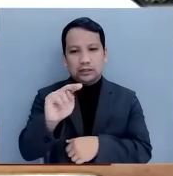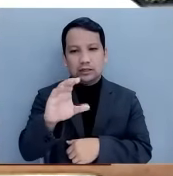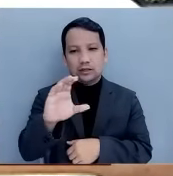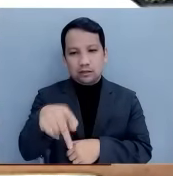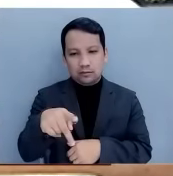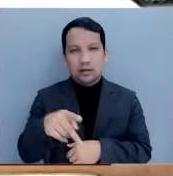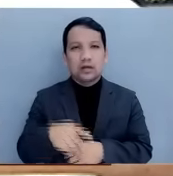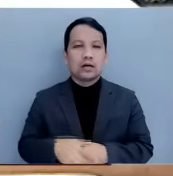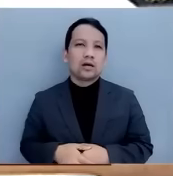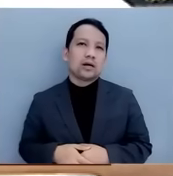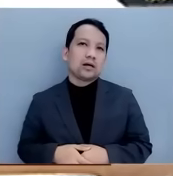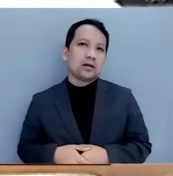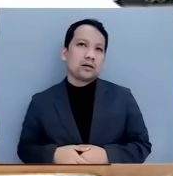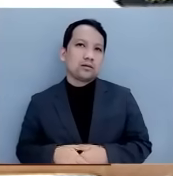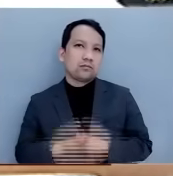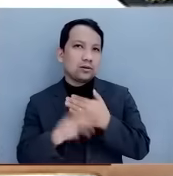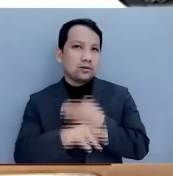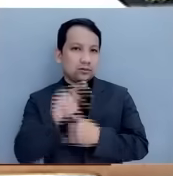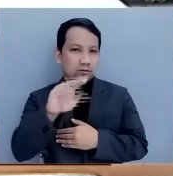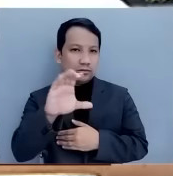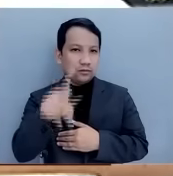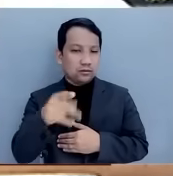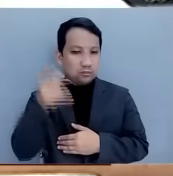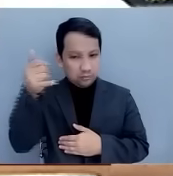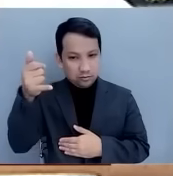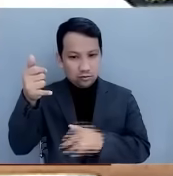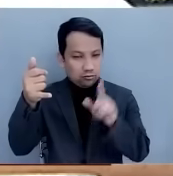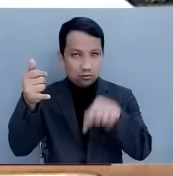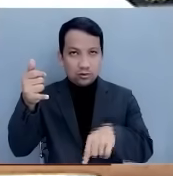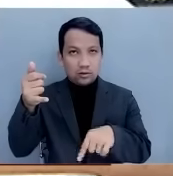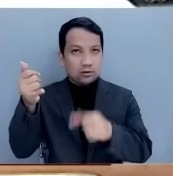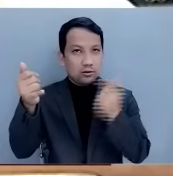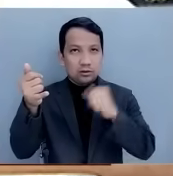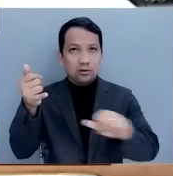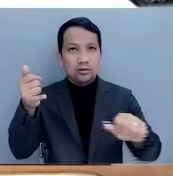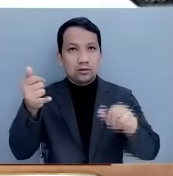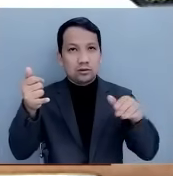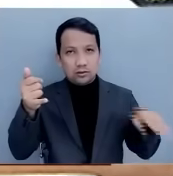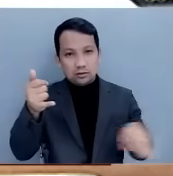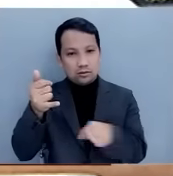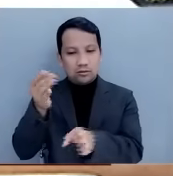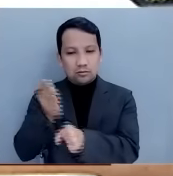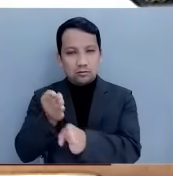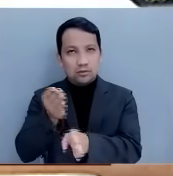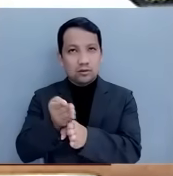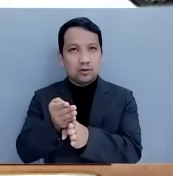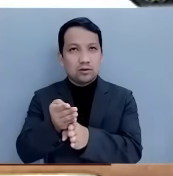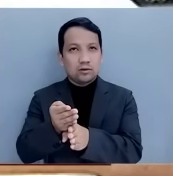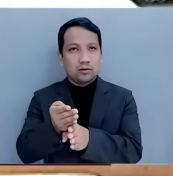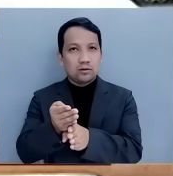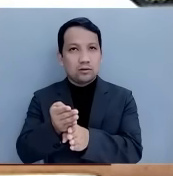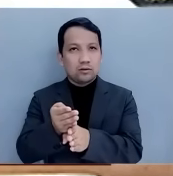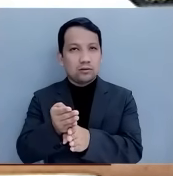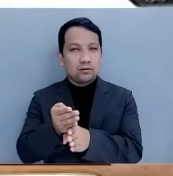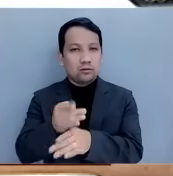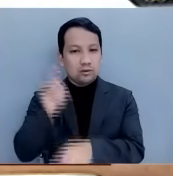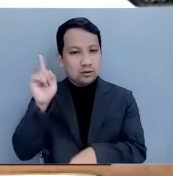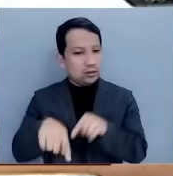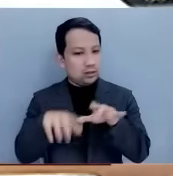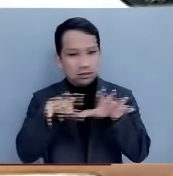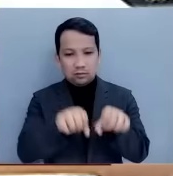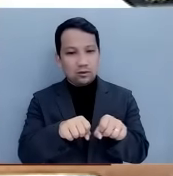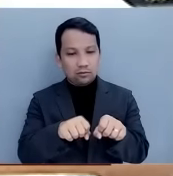NCAP, wala halos nagbabiolate kasi anytime na pumasok ka sa bus carousel, hindi ka man mahuli